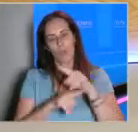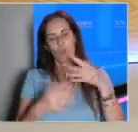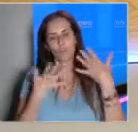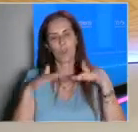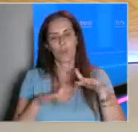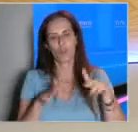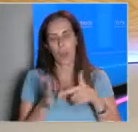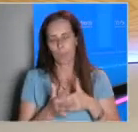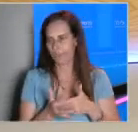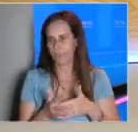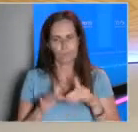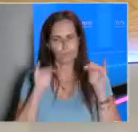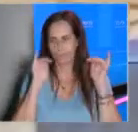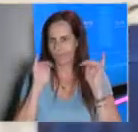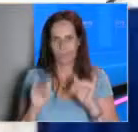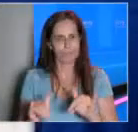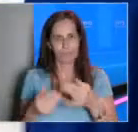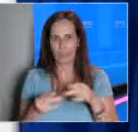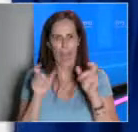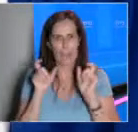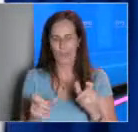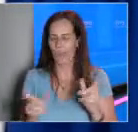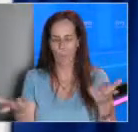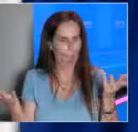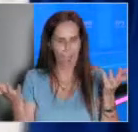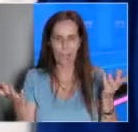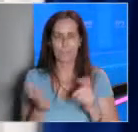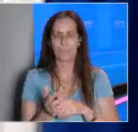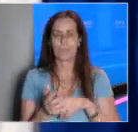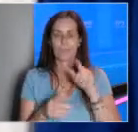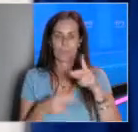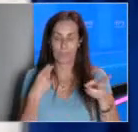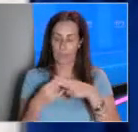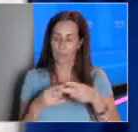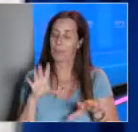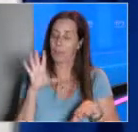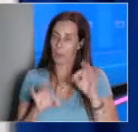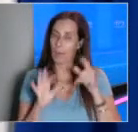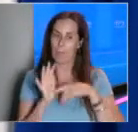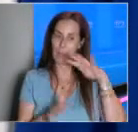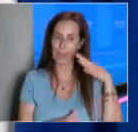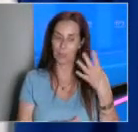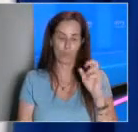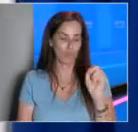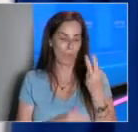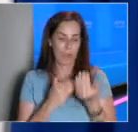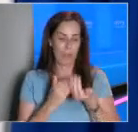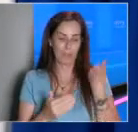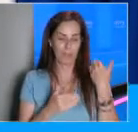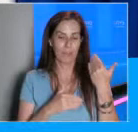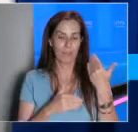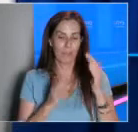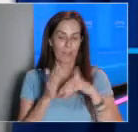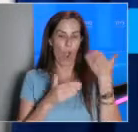הממשלה וההידרדרות שנראית כמעט בלתי נמנעת ובלתי נשלטת, אל עבר עוד סבב של בחירות, כשבועיים לפקיעת